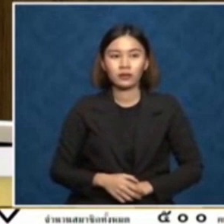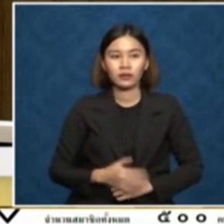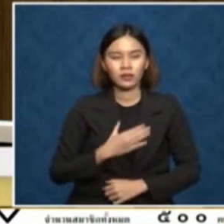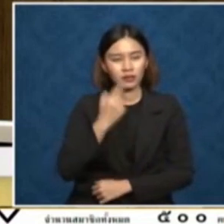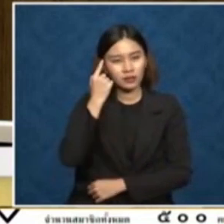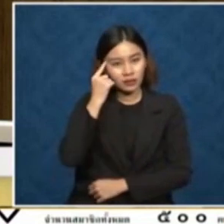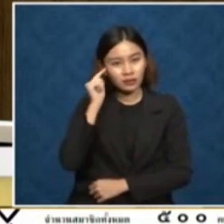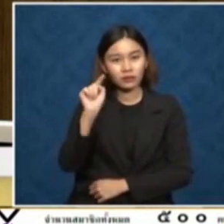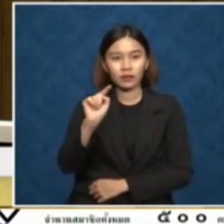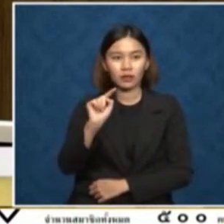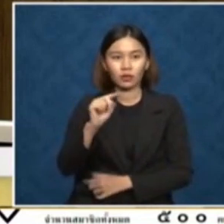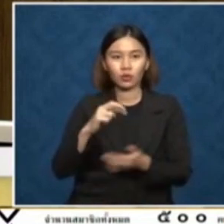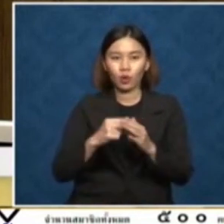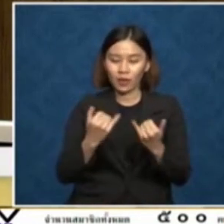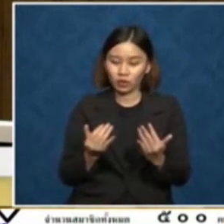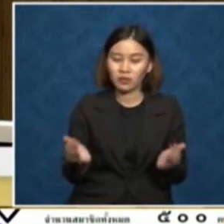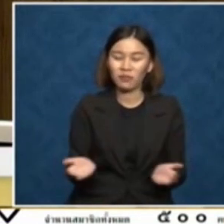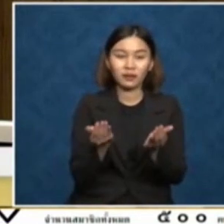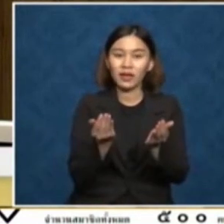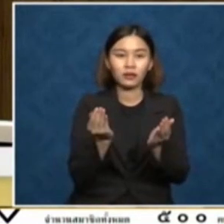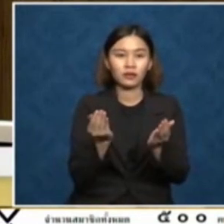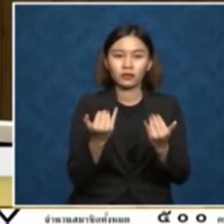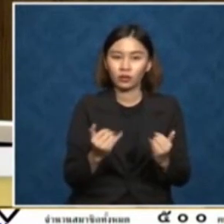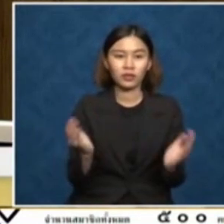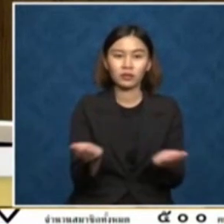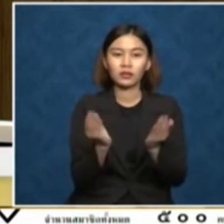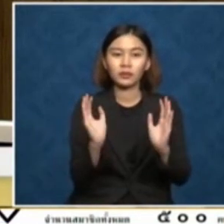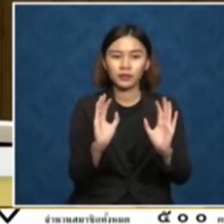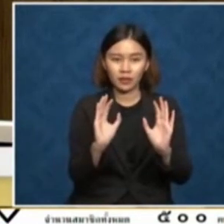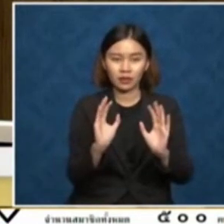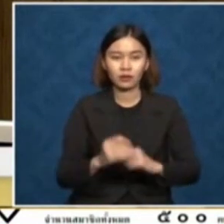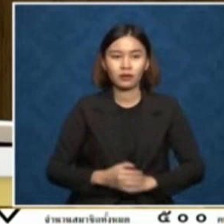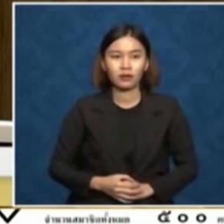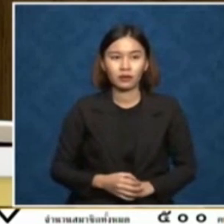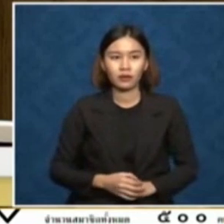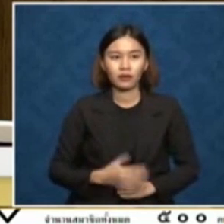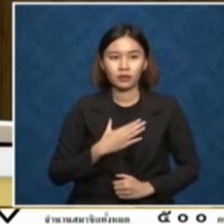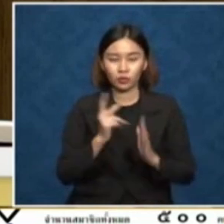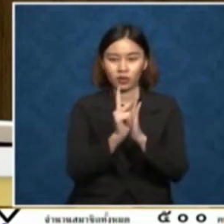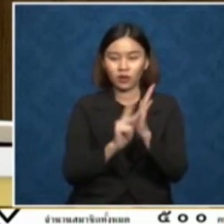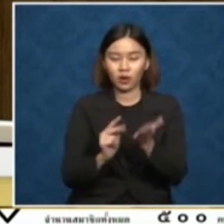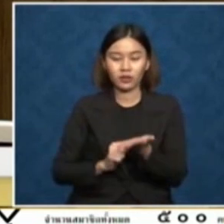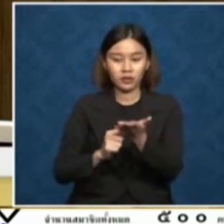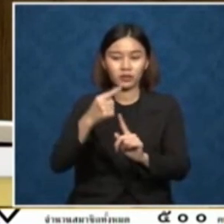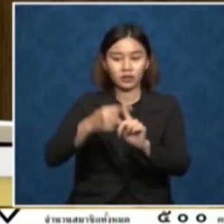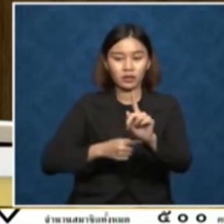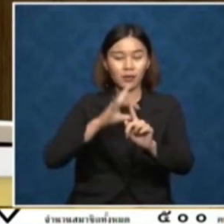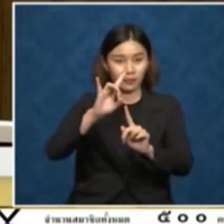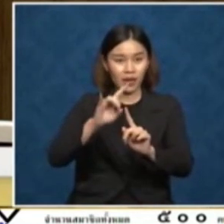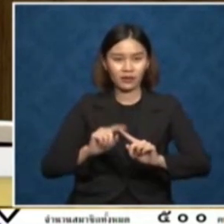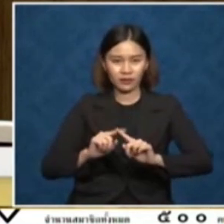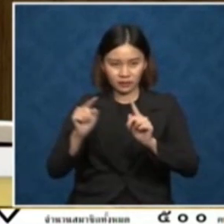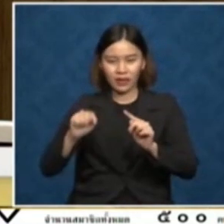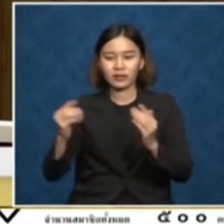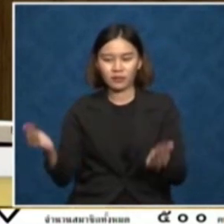องนี้มันไม่ได้เป็นเรื่องที่เพิ่งจะมาผลักดันกันในเวลาที่ท่านยื่นกฎหมายเมื่อเดือนสิงหาคม